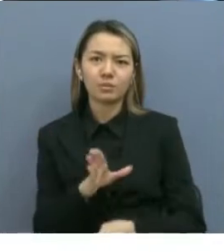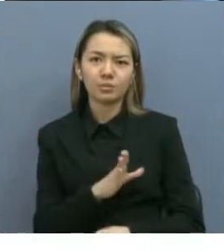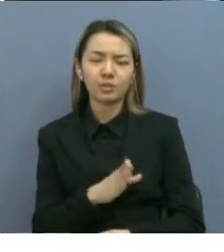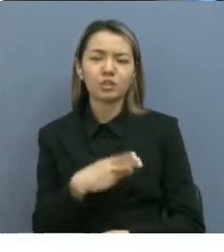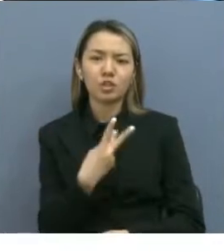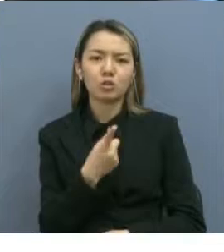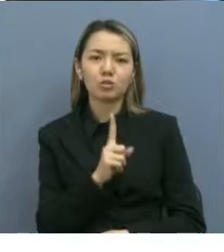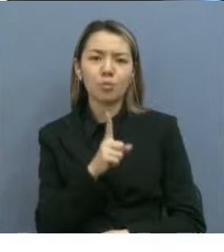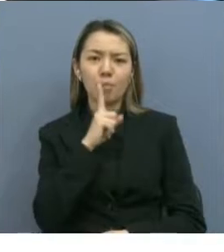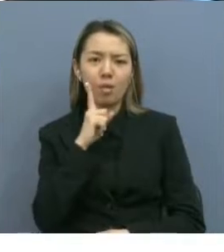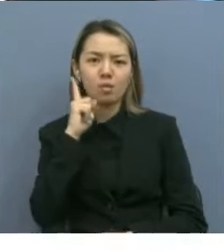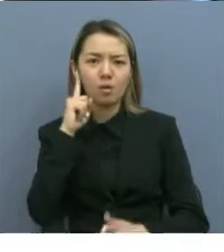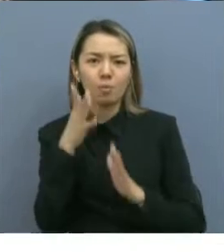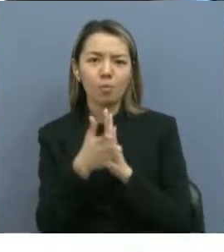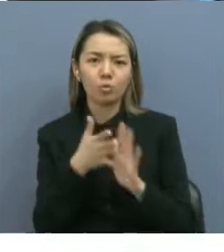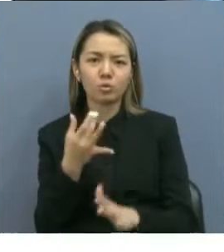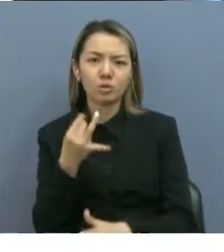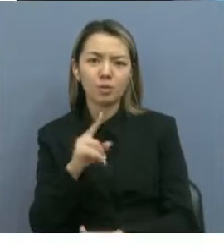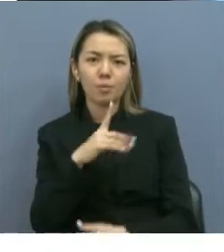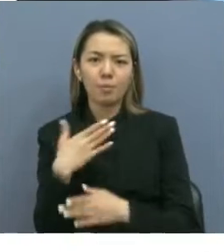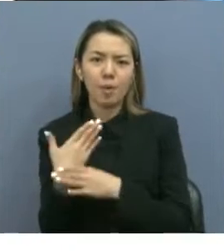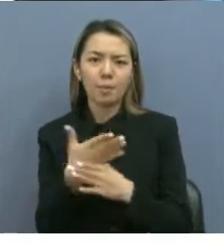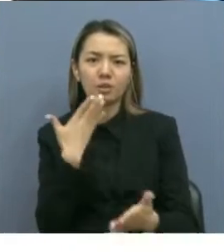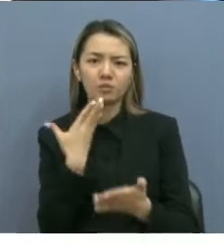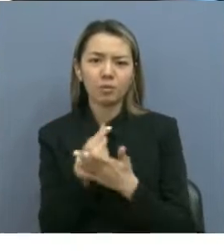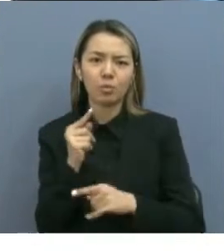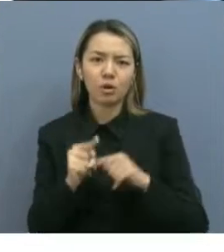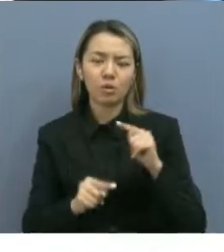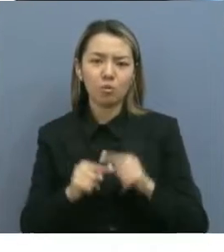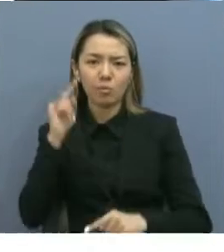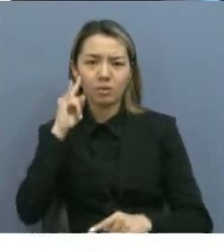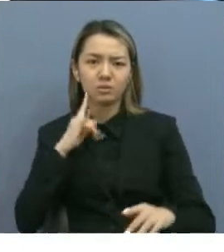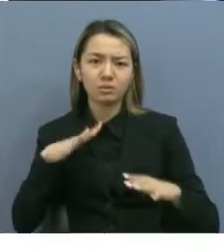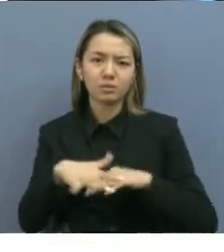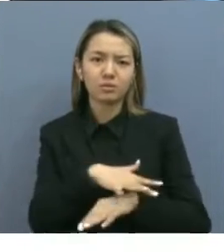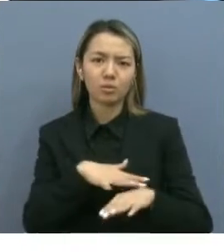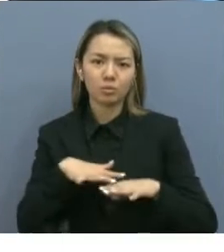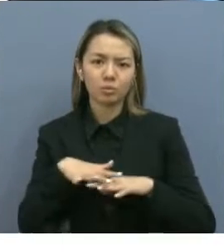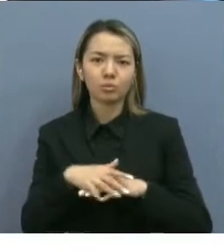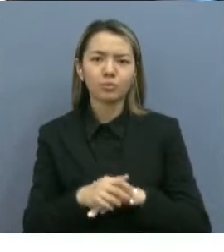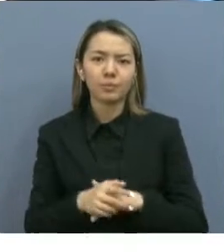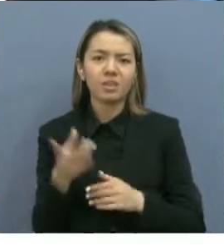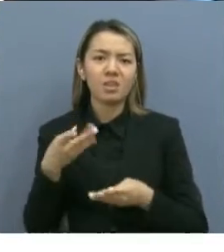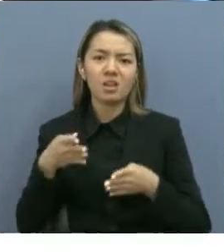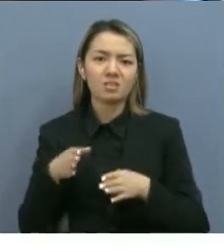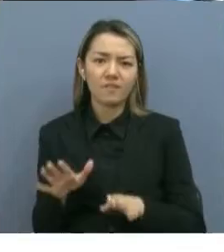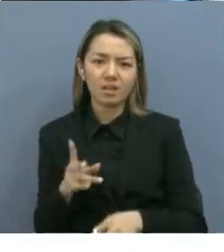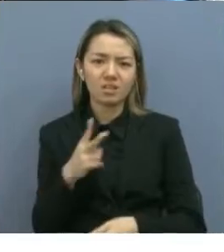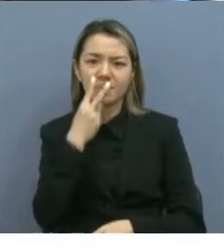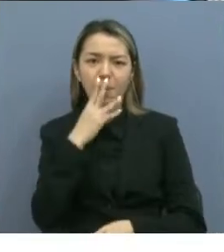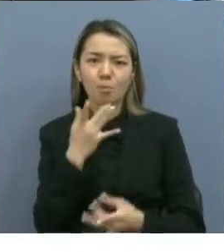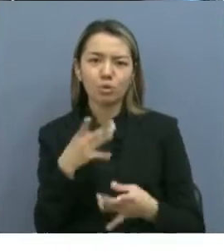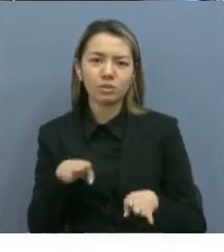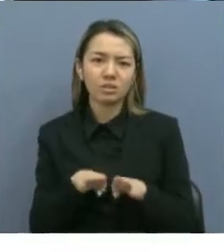чтобы молодежь осознала это и помогла своему родному Казахстану, не оставалась в стороне,